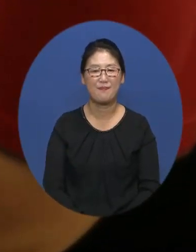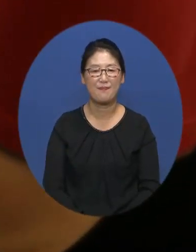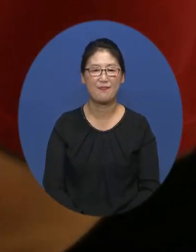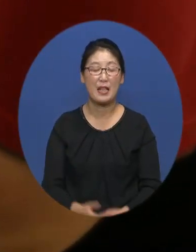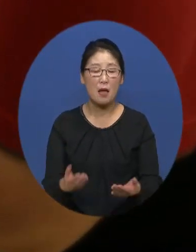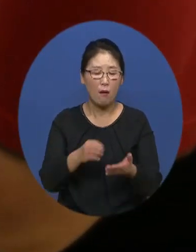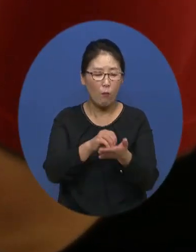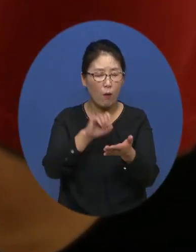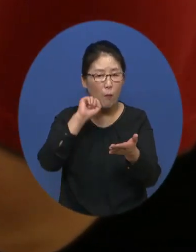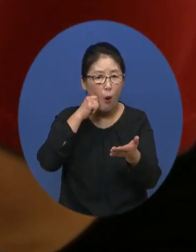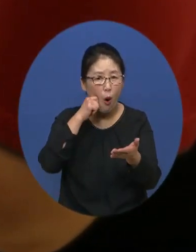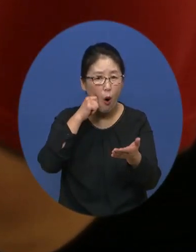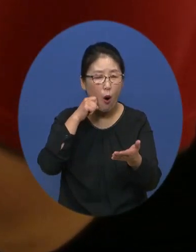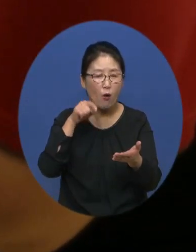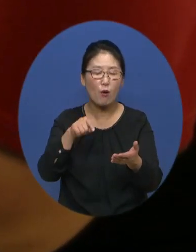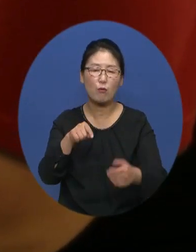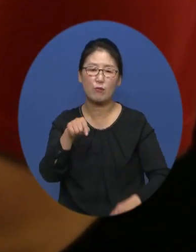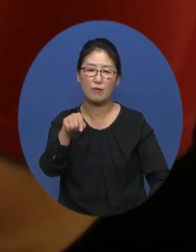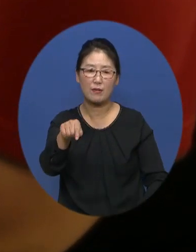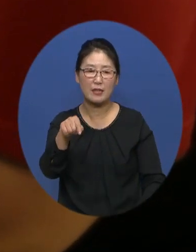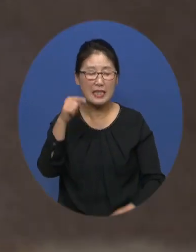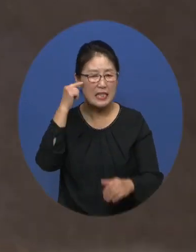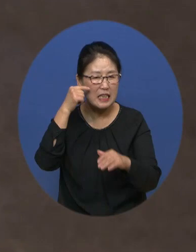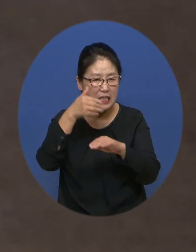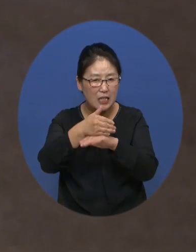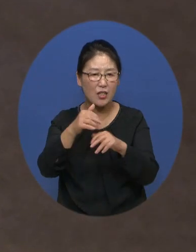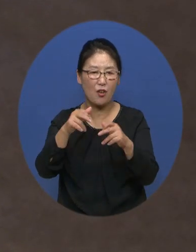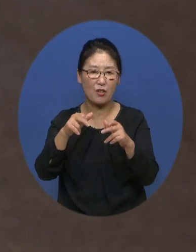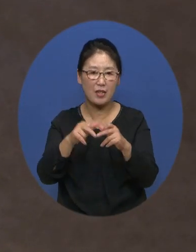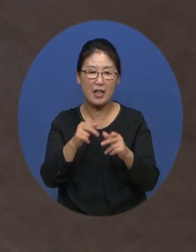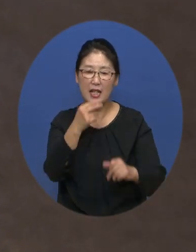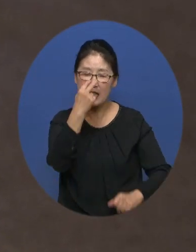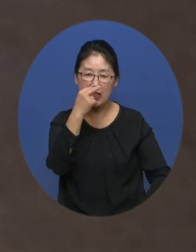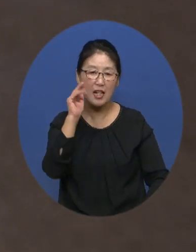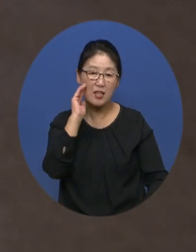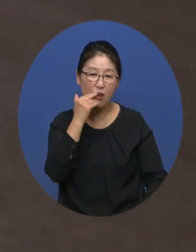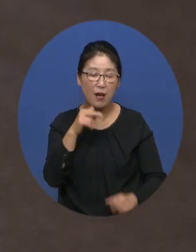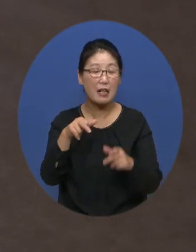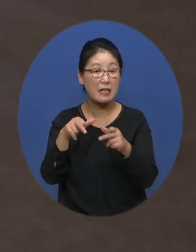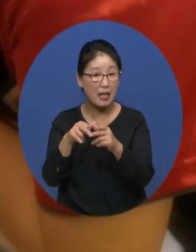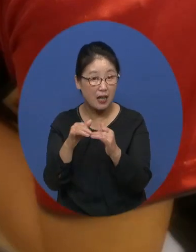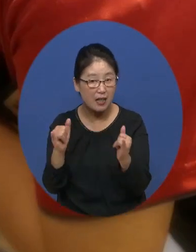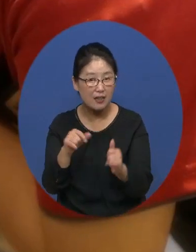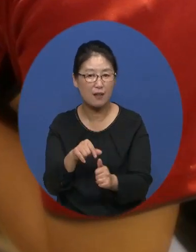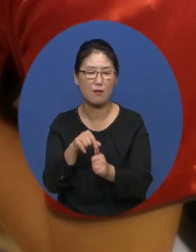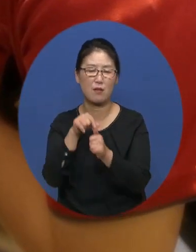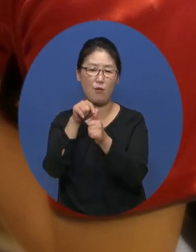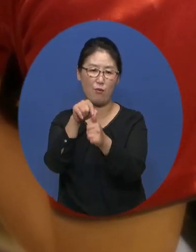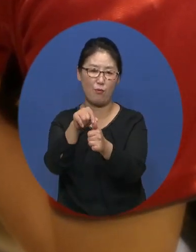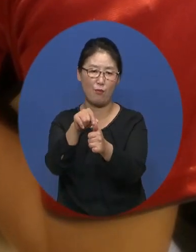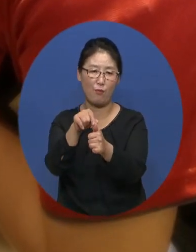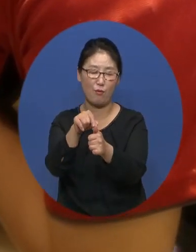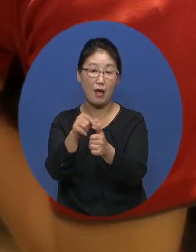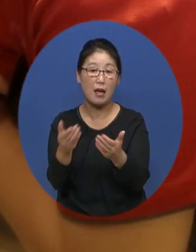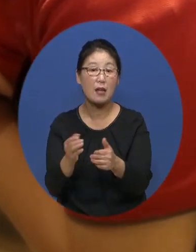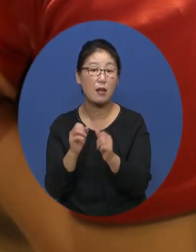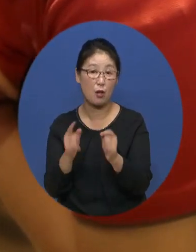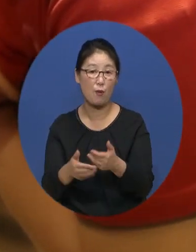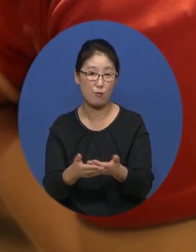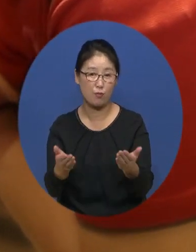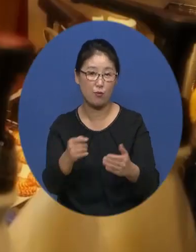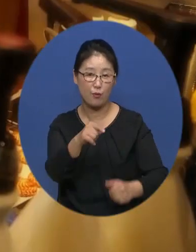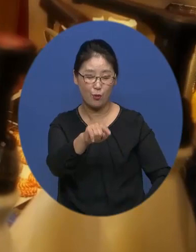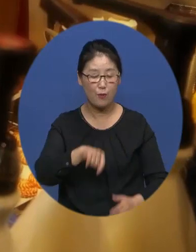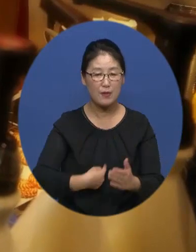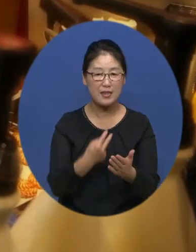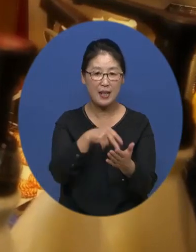취업이 어려운 장애인 중에서도 지적 장애와 시청각 장애 등이 있는 중증 장애인을 채용함으로써 그들의 자립과 생활